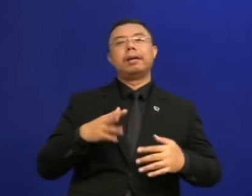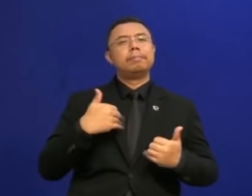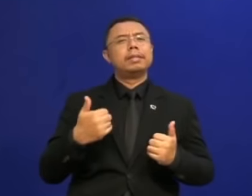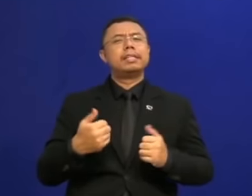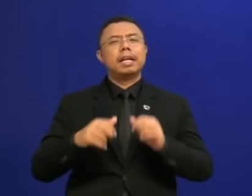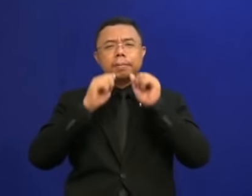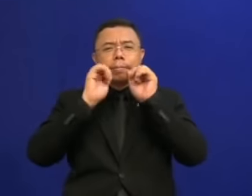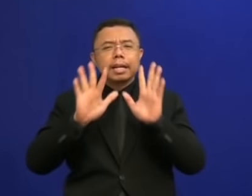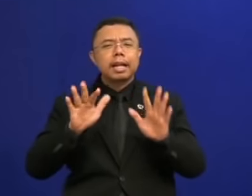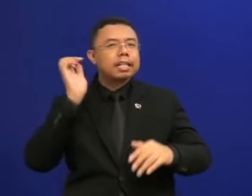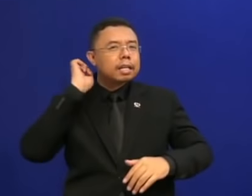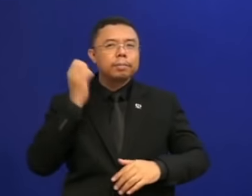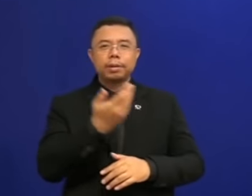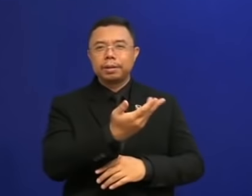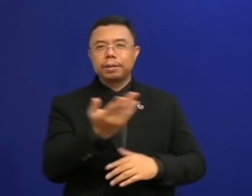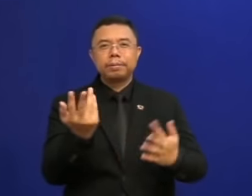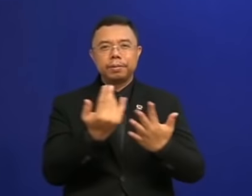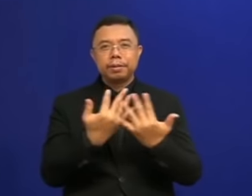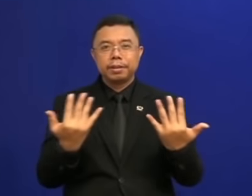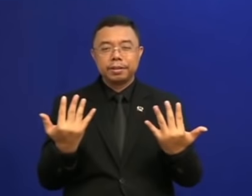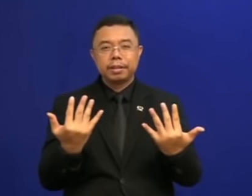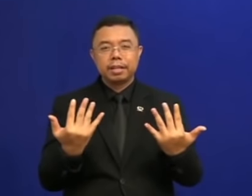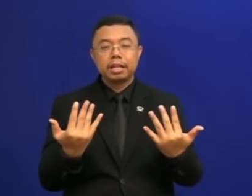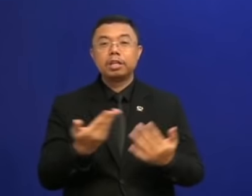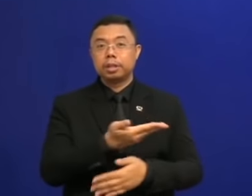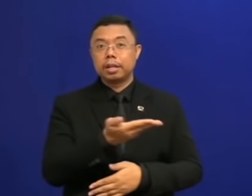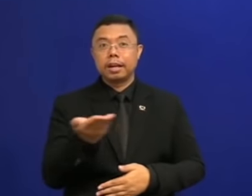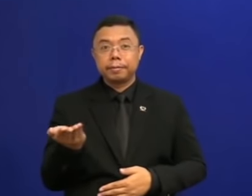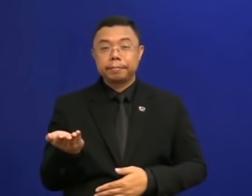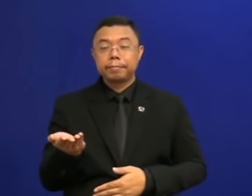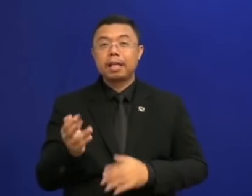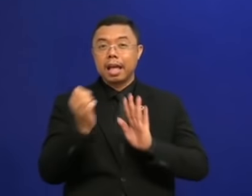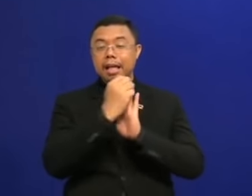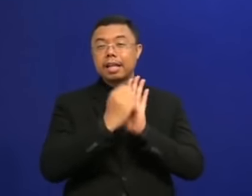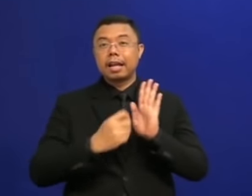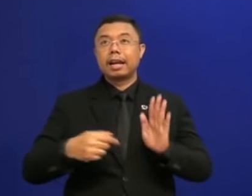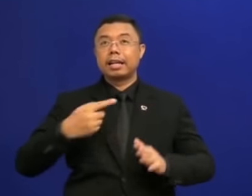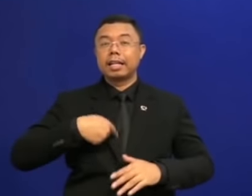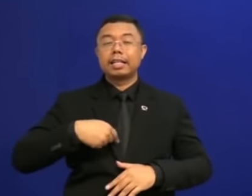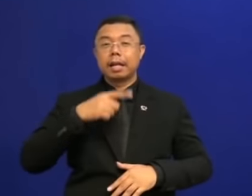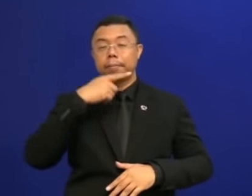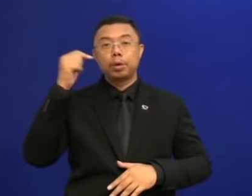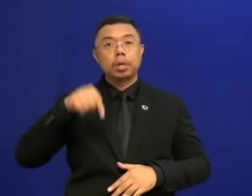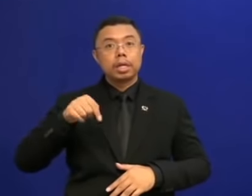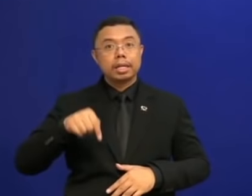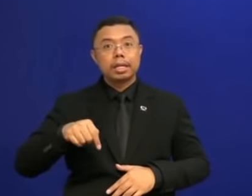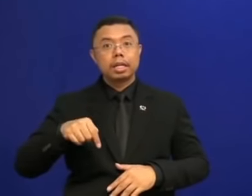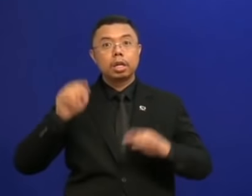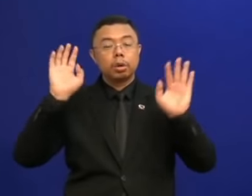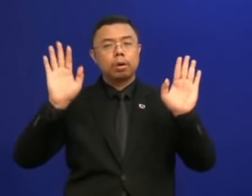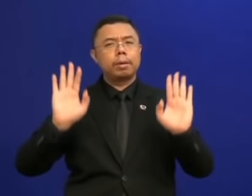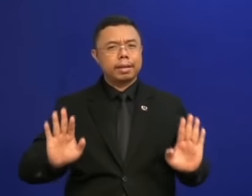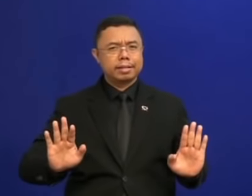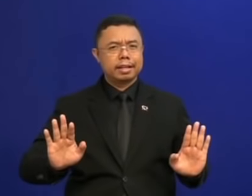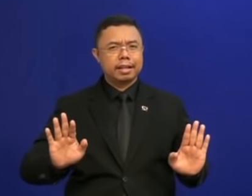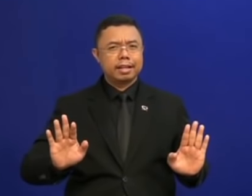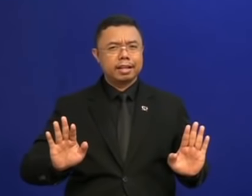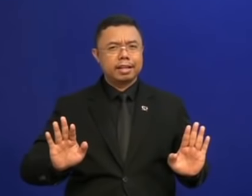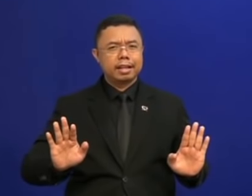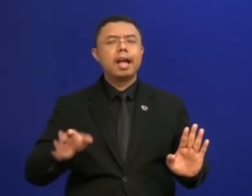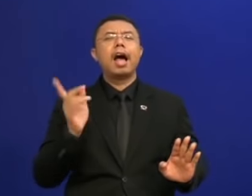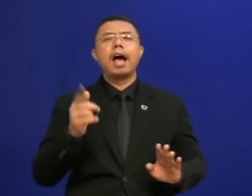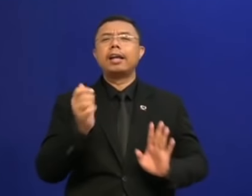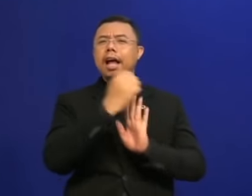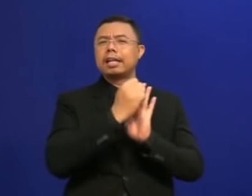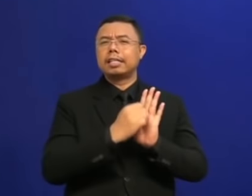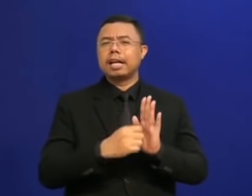bisa memberkati ibu-ibu. Saudara, acara kita pada minggu ini luar biasa ya.